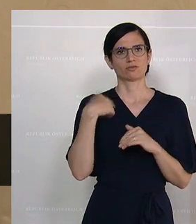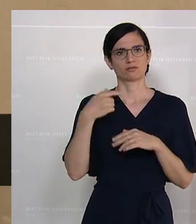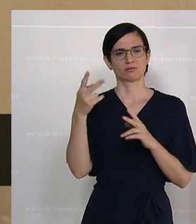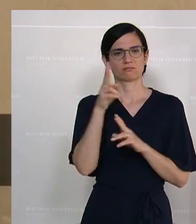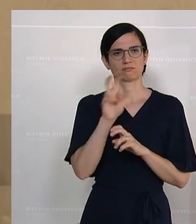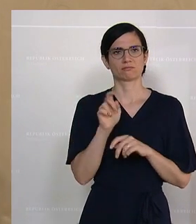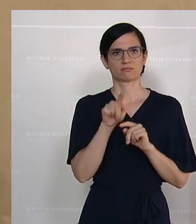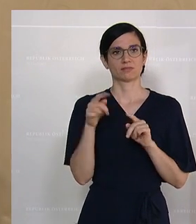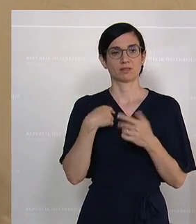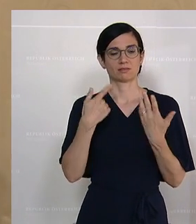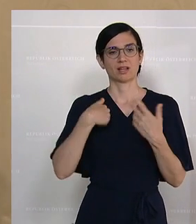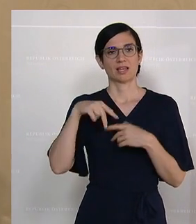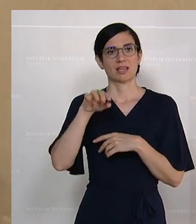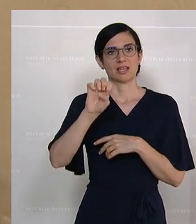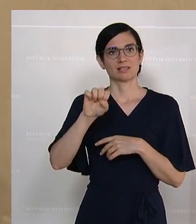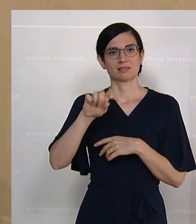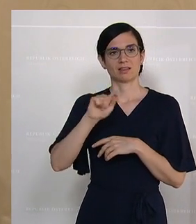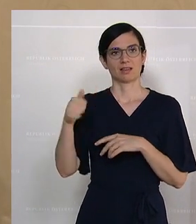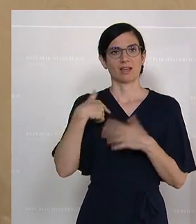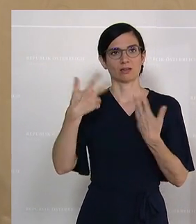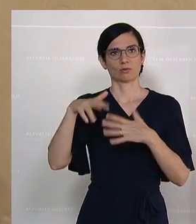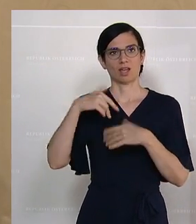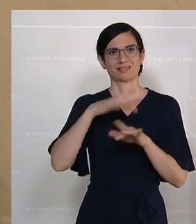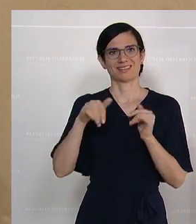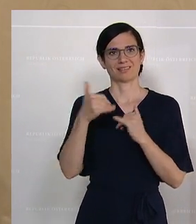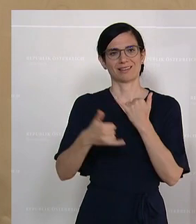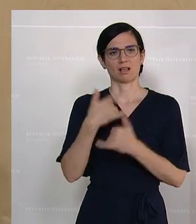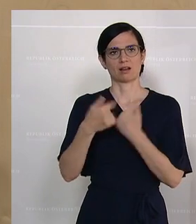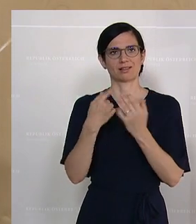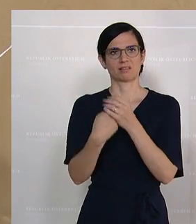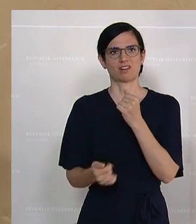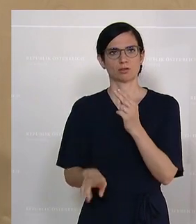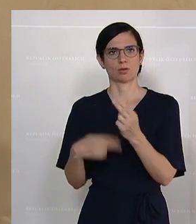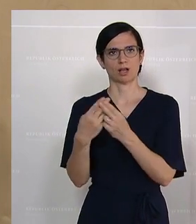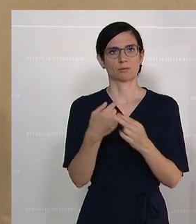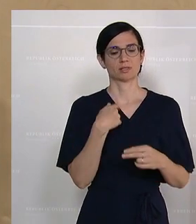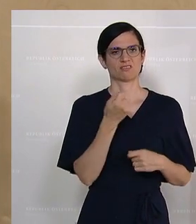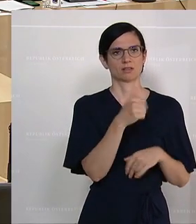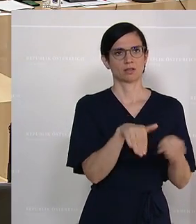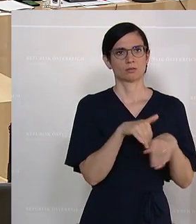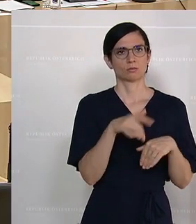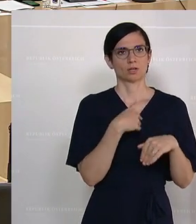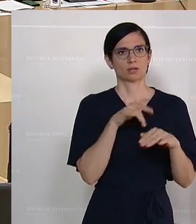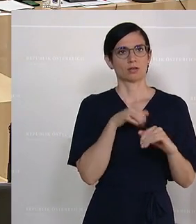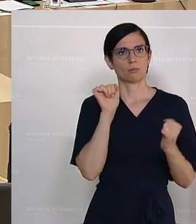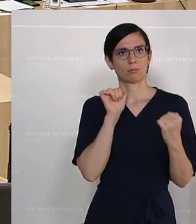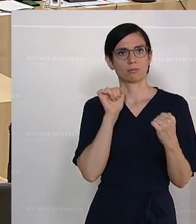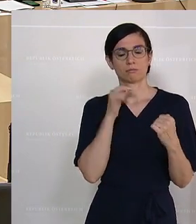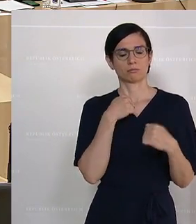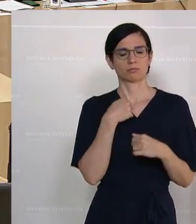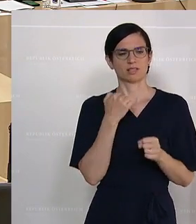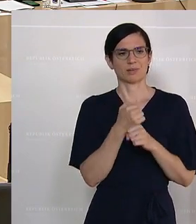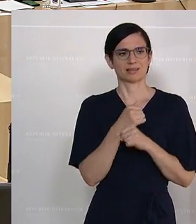estg 1988 jährlich an die inflation angepasst werden herr finanzminister hat mehr zu geräumt was macht er nicht er